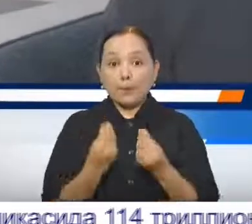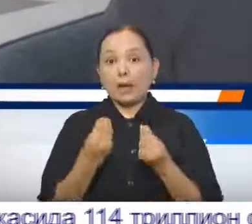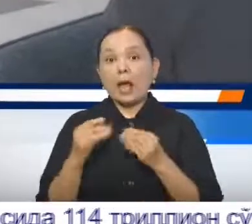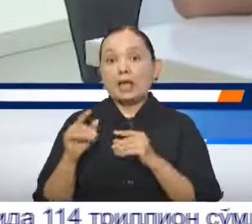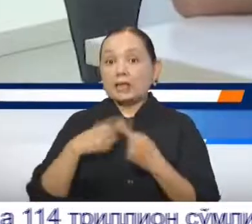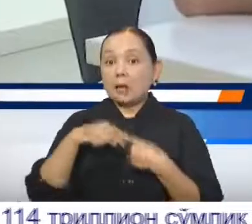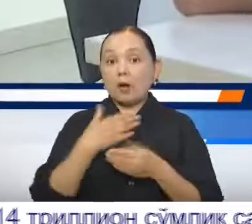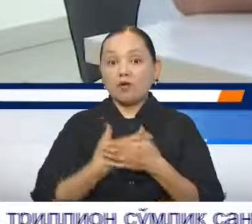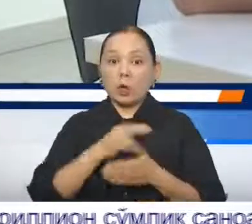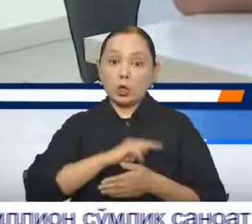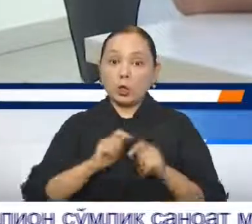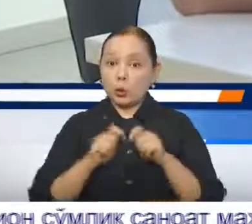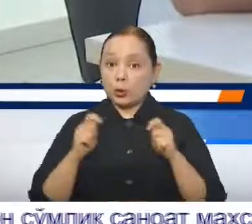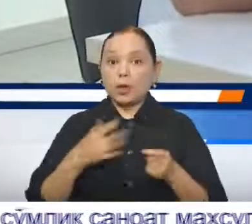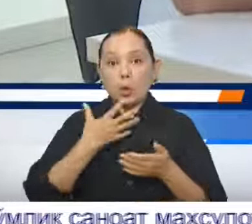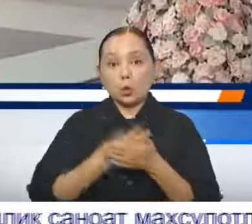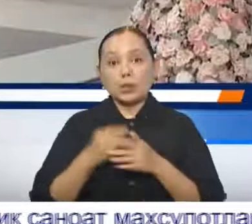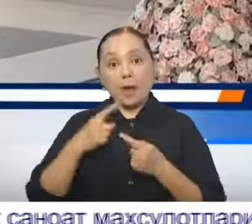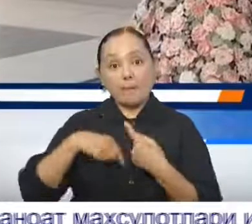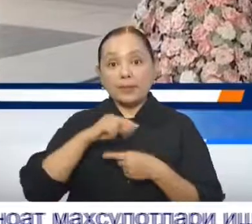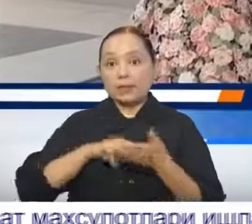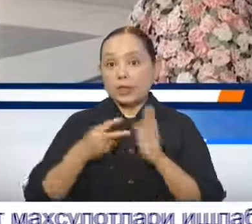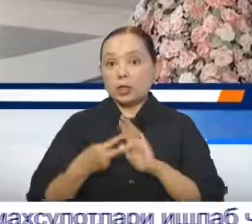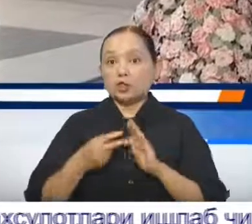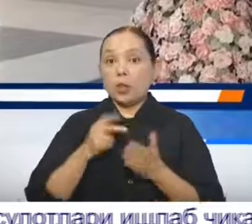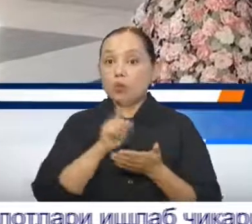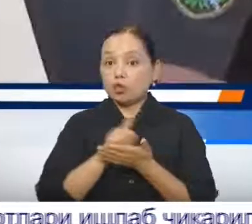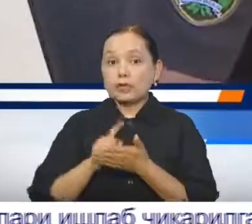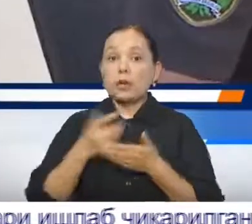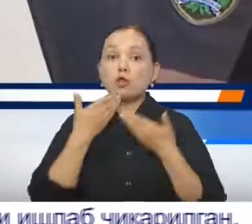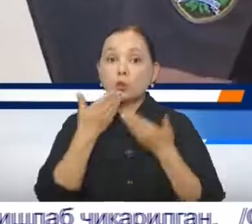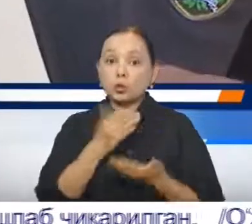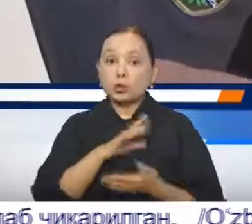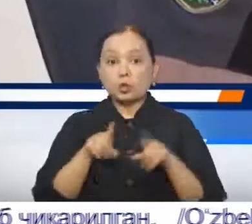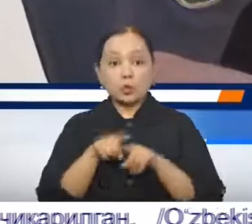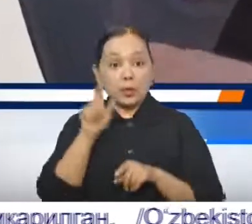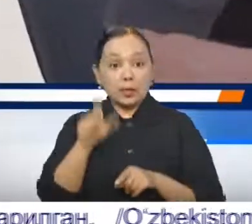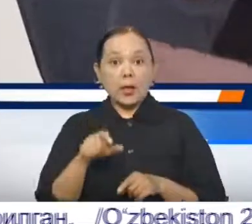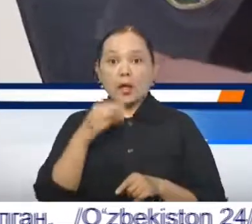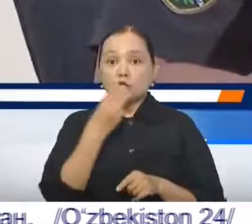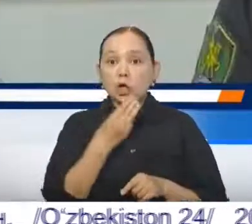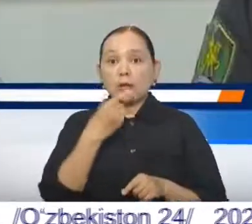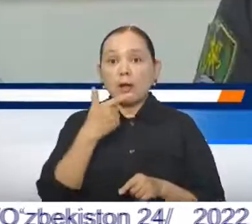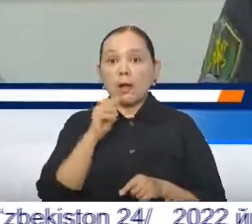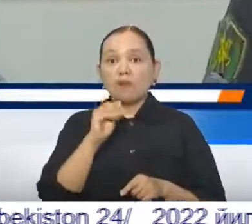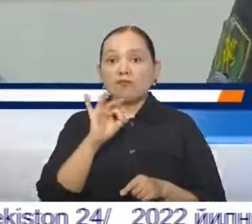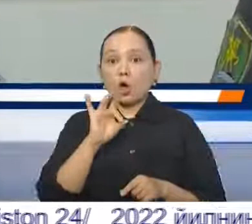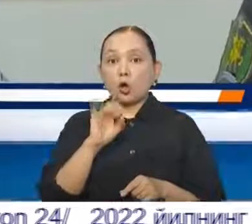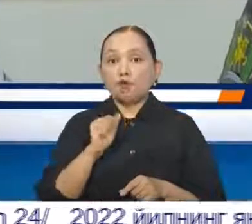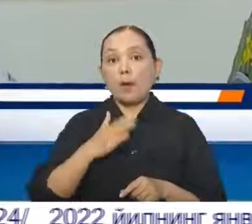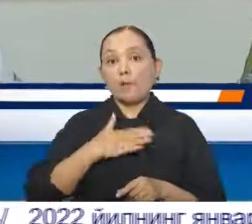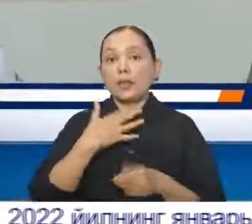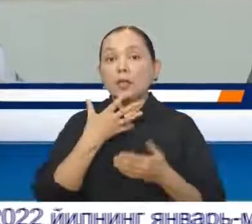tadbirkorlik faoliyatini yo'lga qo'yish uchun o'zlarining biznes rejalari bilan mutasaddilarga yuzlanishdi. Ana shunday insonlardan biri Shahnoza G'afforova. Men